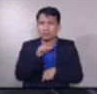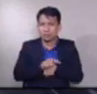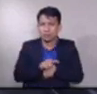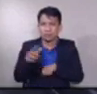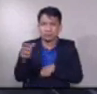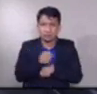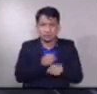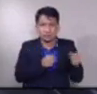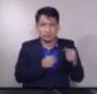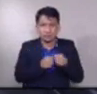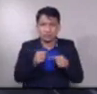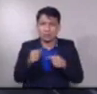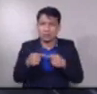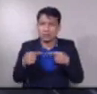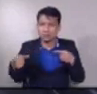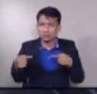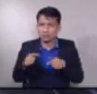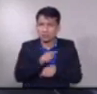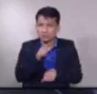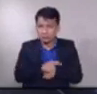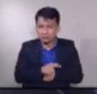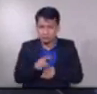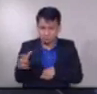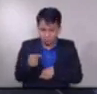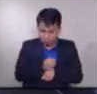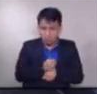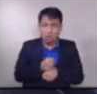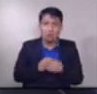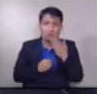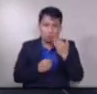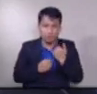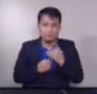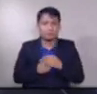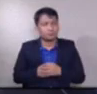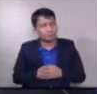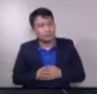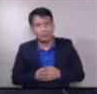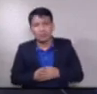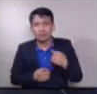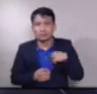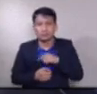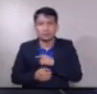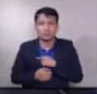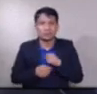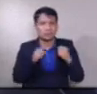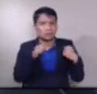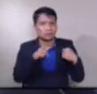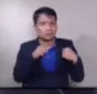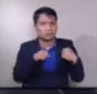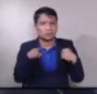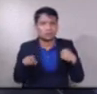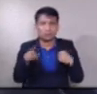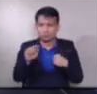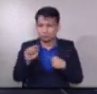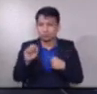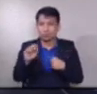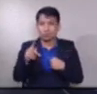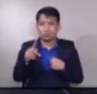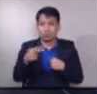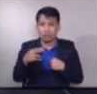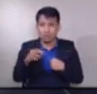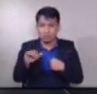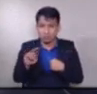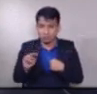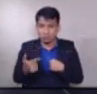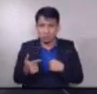Anti-Land Syndicate Task Force Commission. Bakit? Kasi po, we agree in the issue on the tukhang. But kung